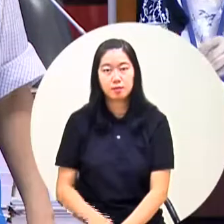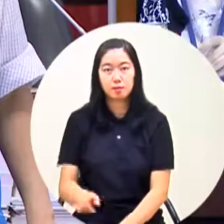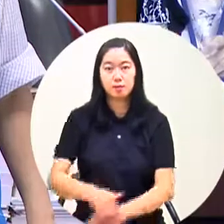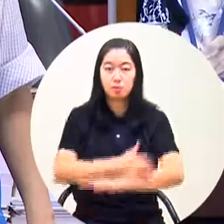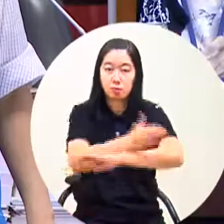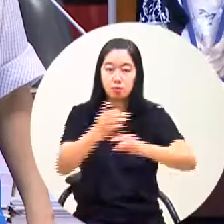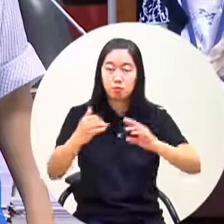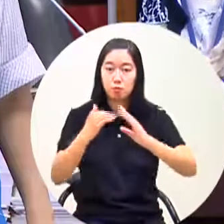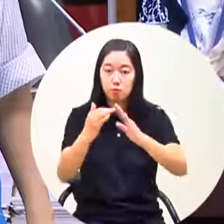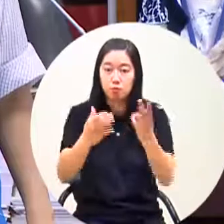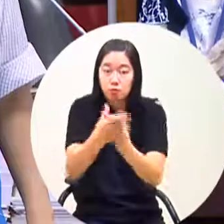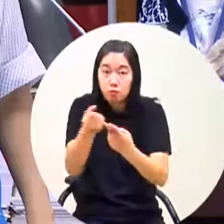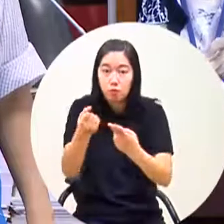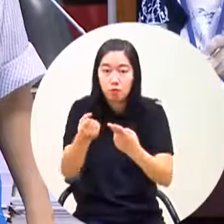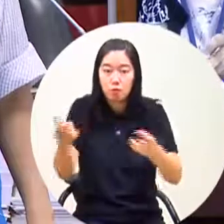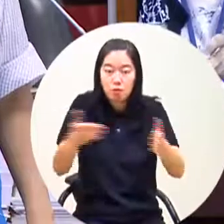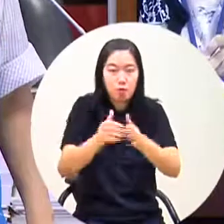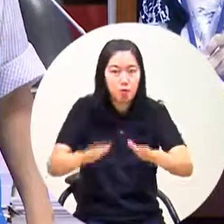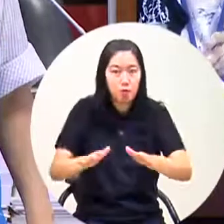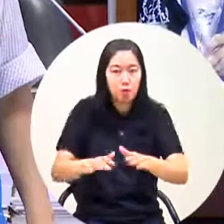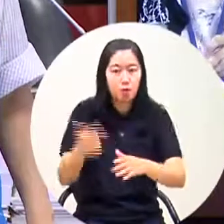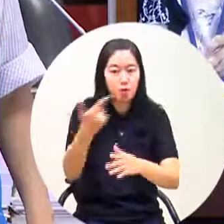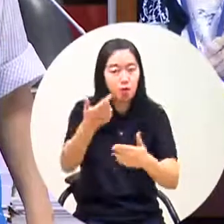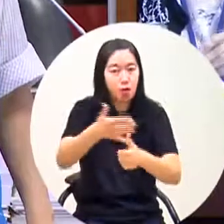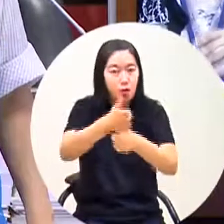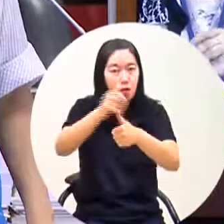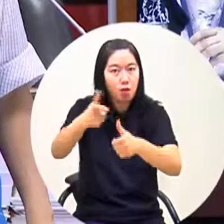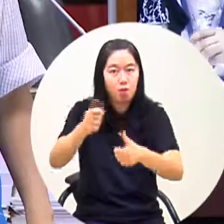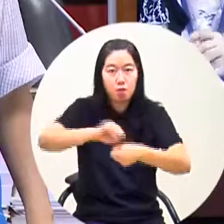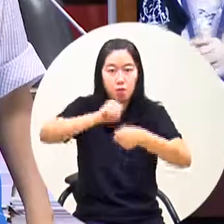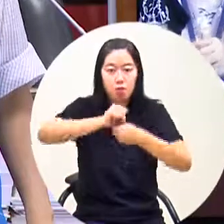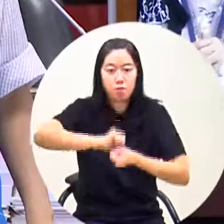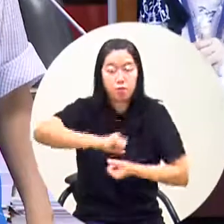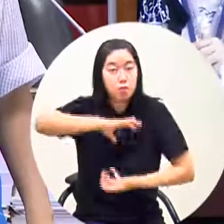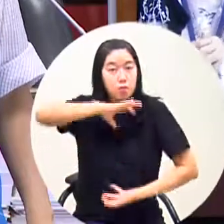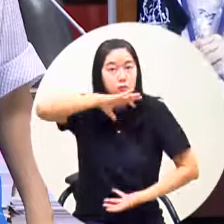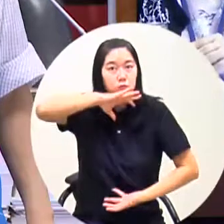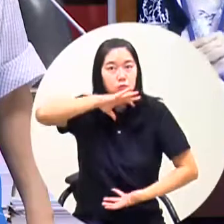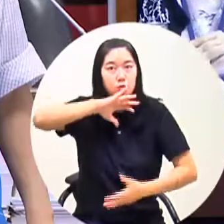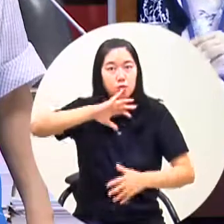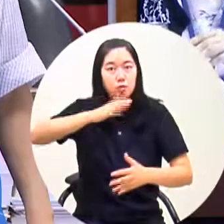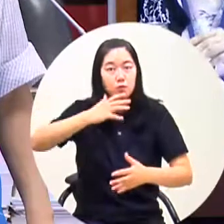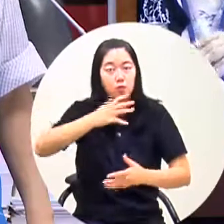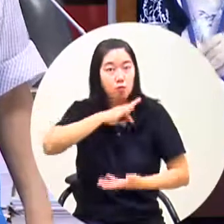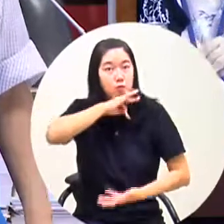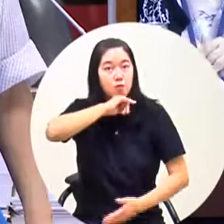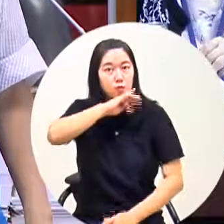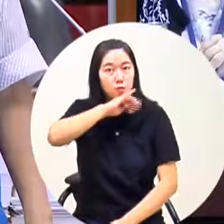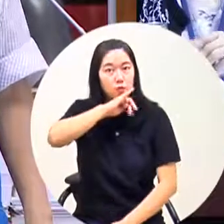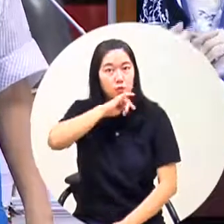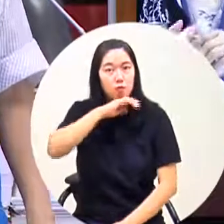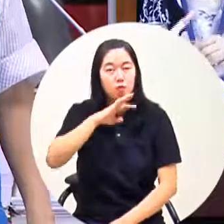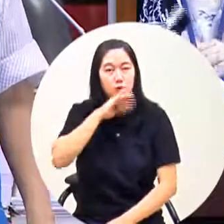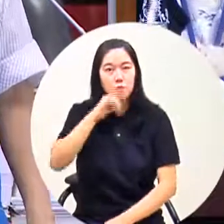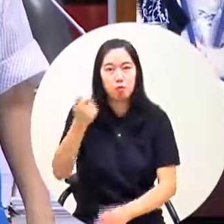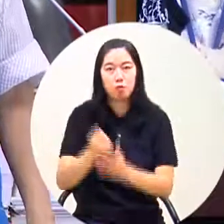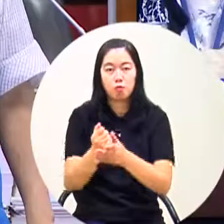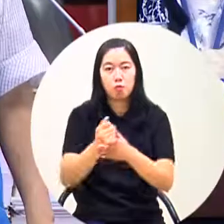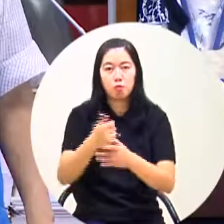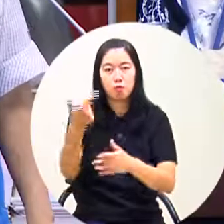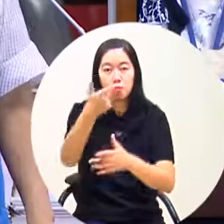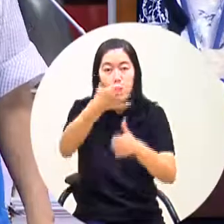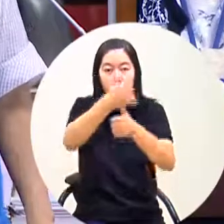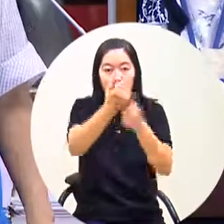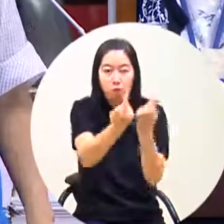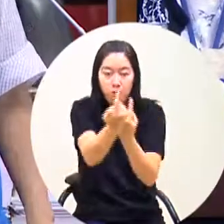前为止，那就六都当中我们增加的平均渔民的那个年数来讲的话，我们速度在六都当中半